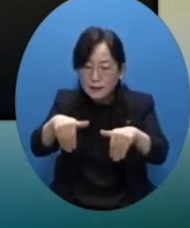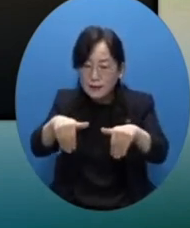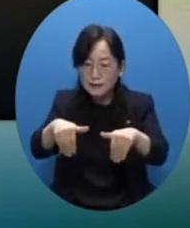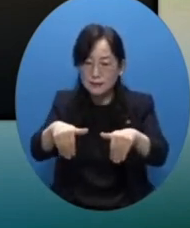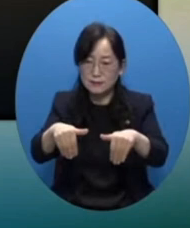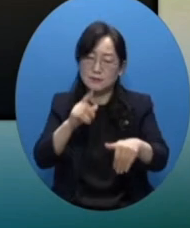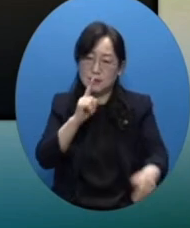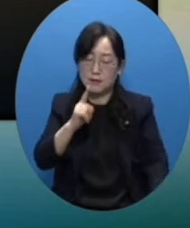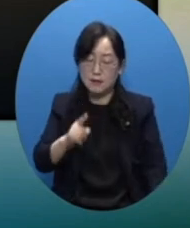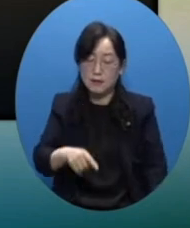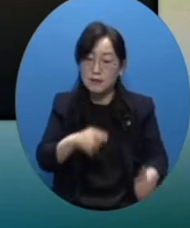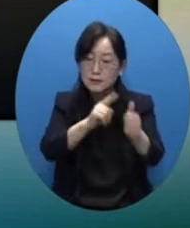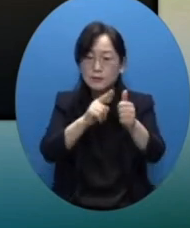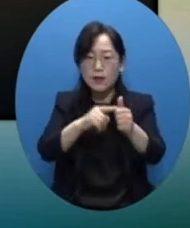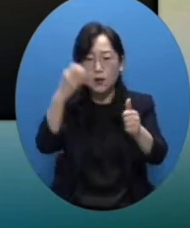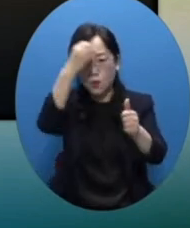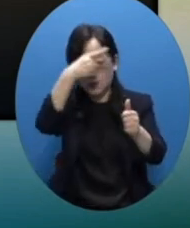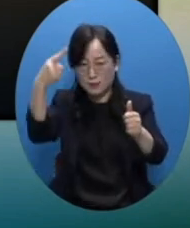때부터 굉장히 분은